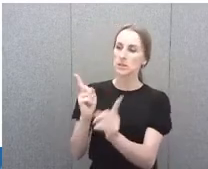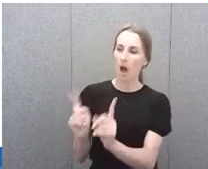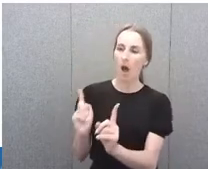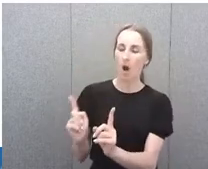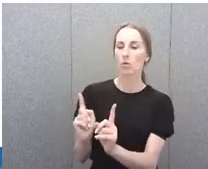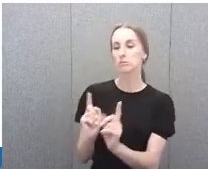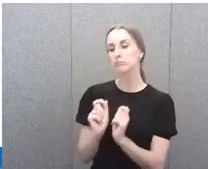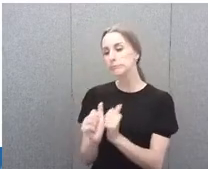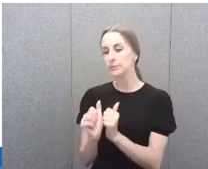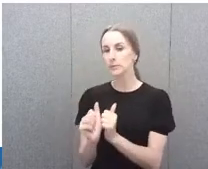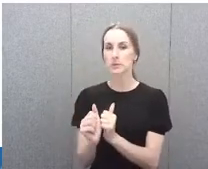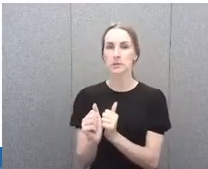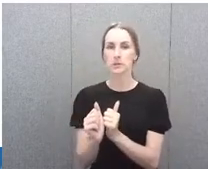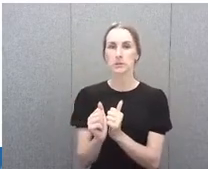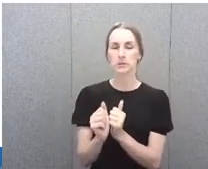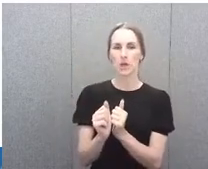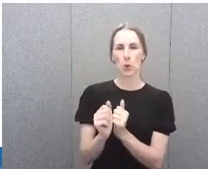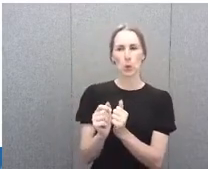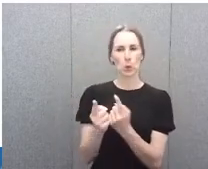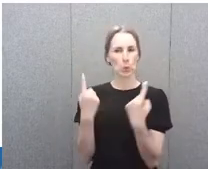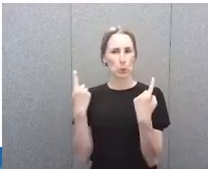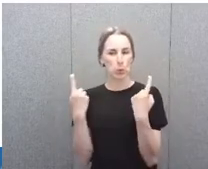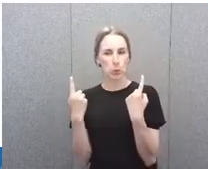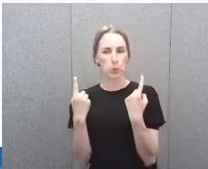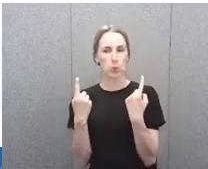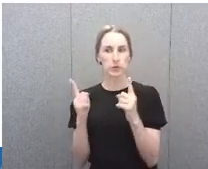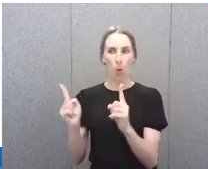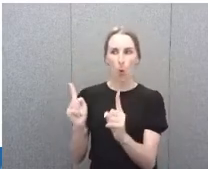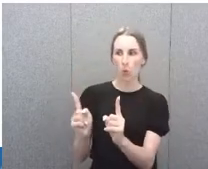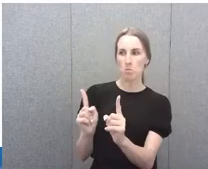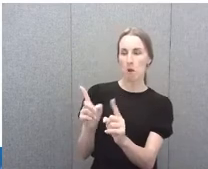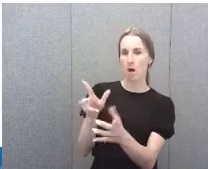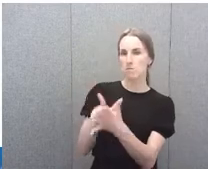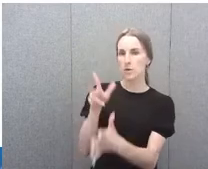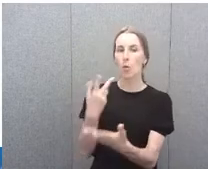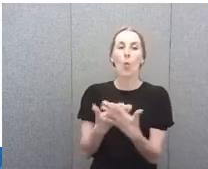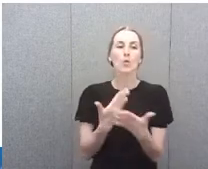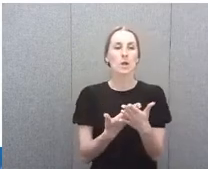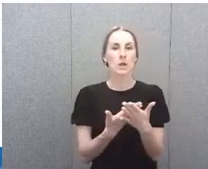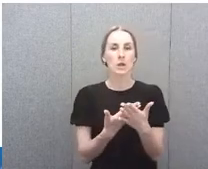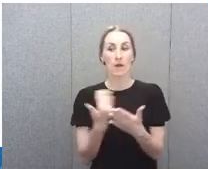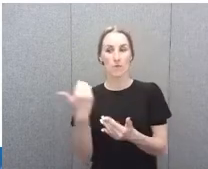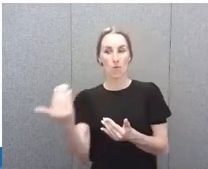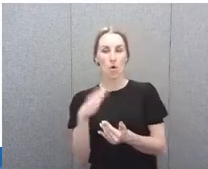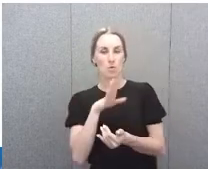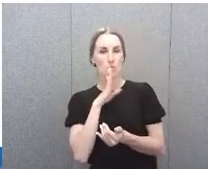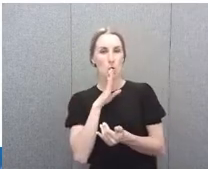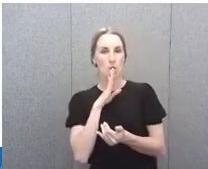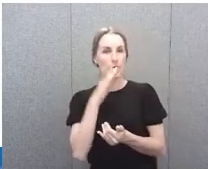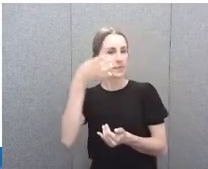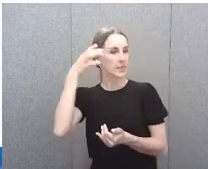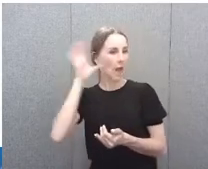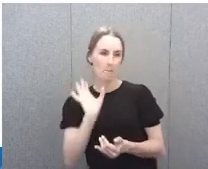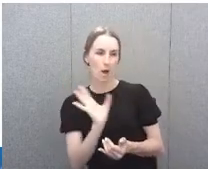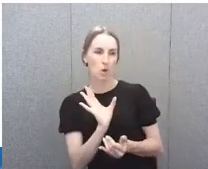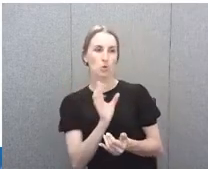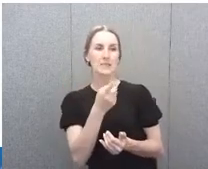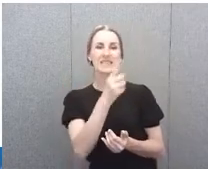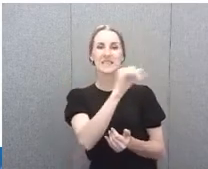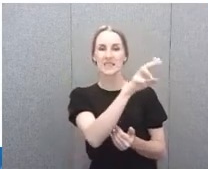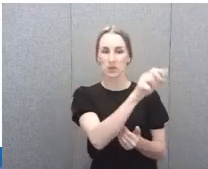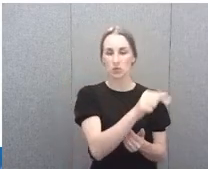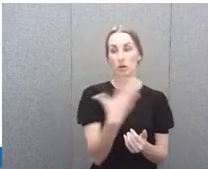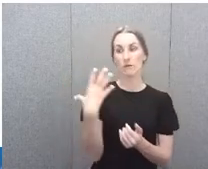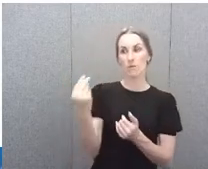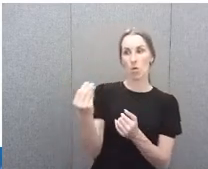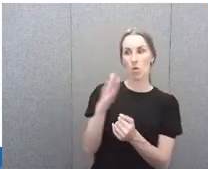еще ее постоянно охраняют, потому что она подвергается опасности, и обеспечить ее безопасность очень сложно. И это